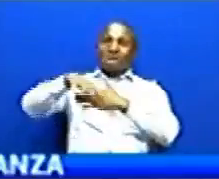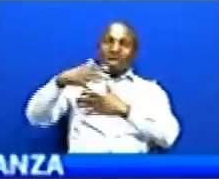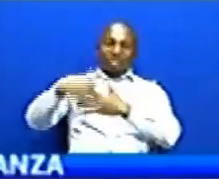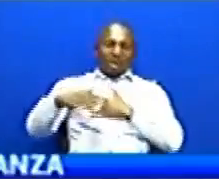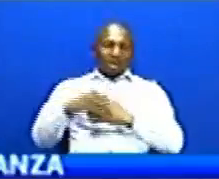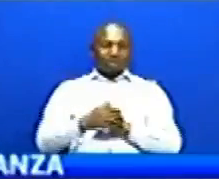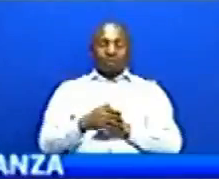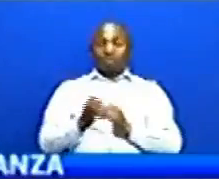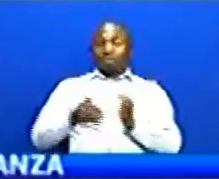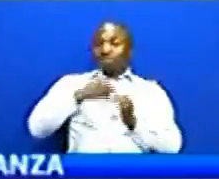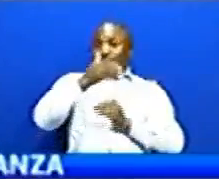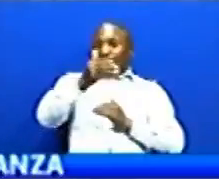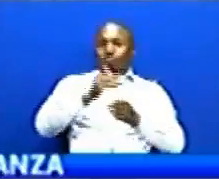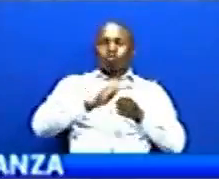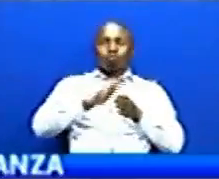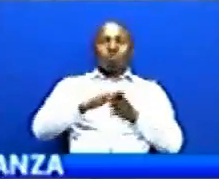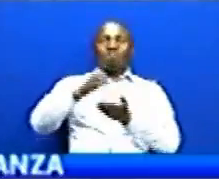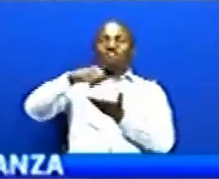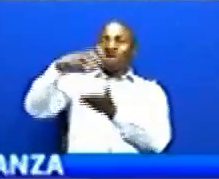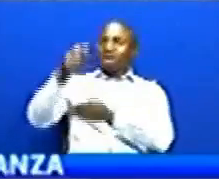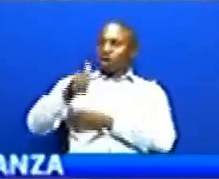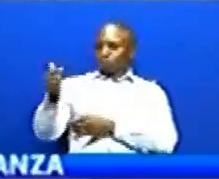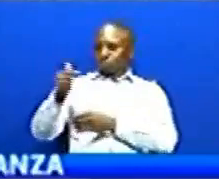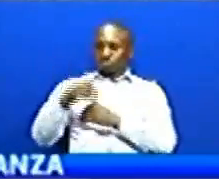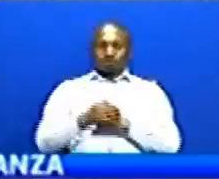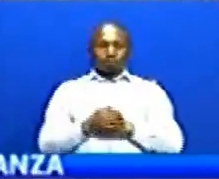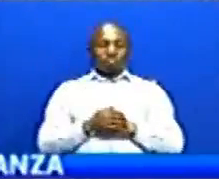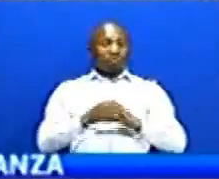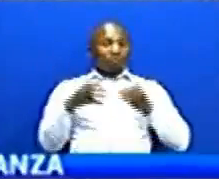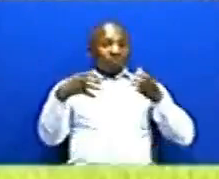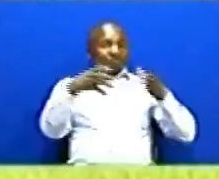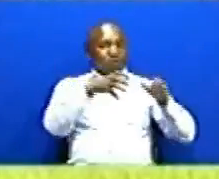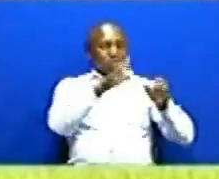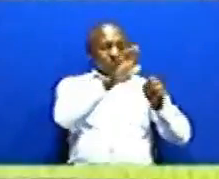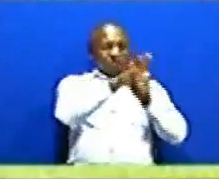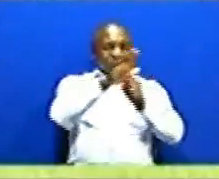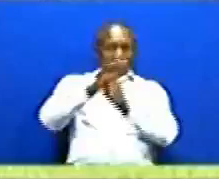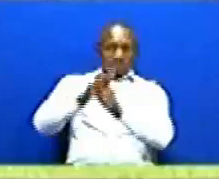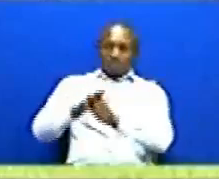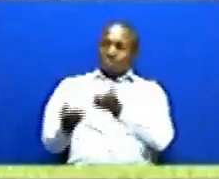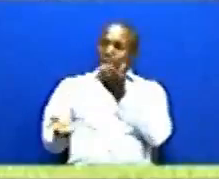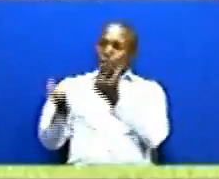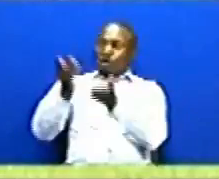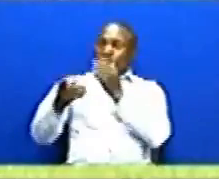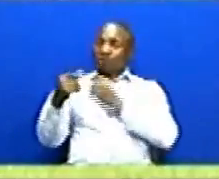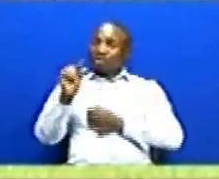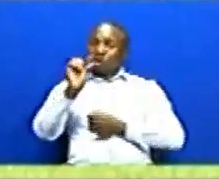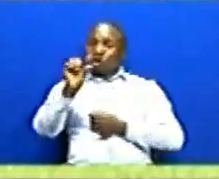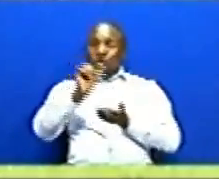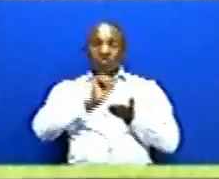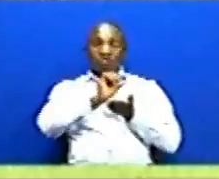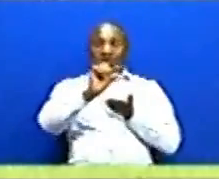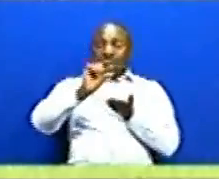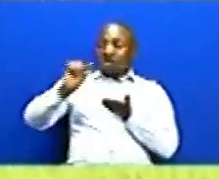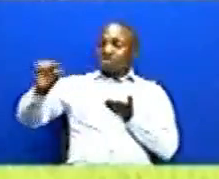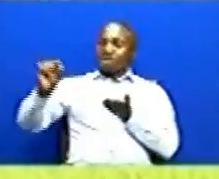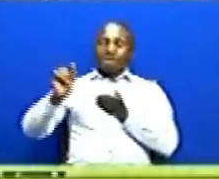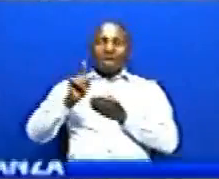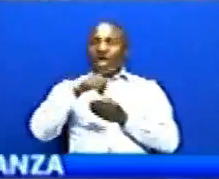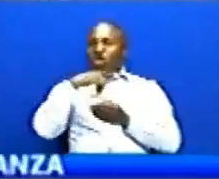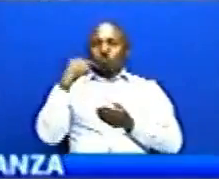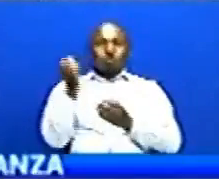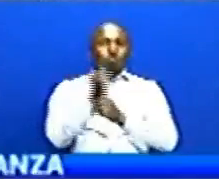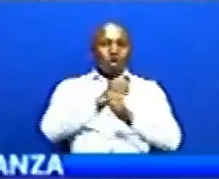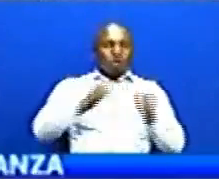Mwisho wa siku tutumie faida. Wingi wa vikundi na uwiano wa pesa ndogo wanayopewa haiwezi kuwakwamua. Lakini